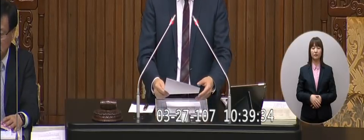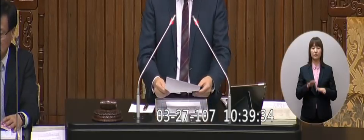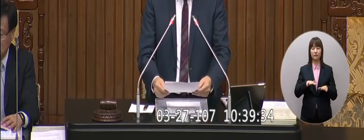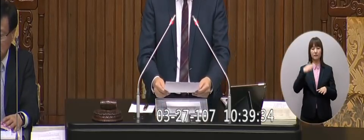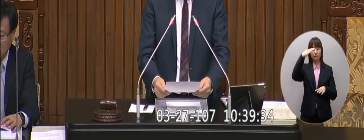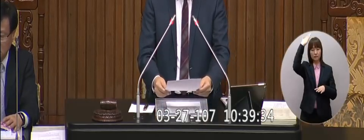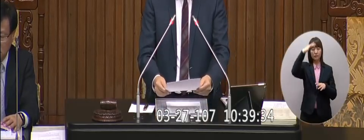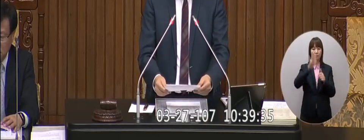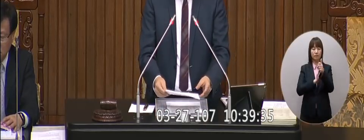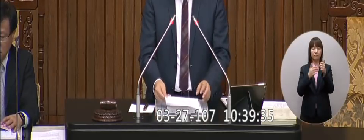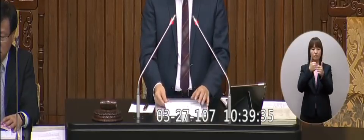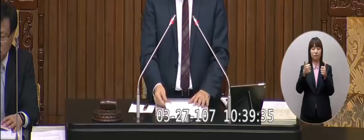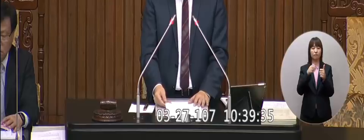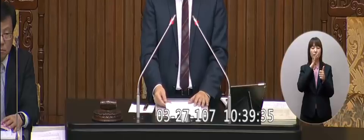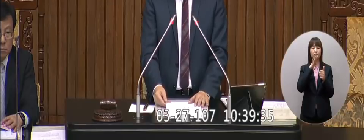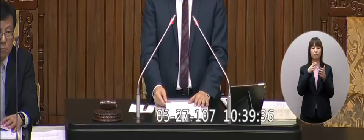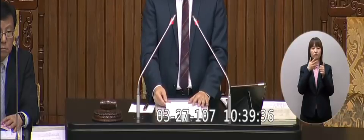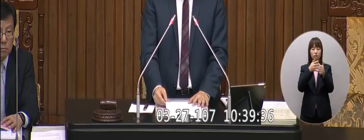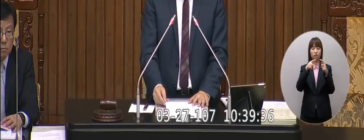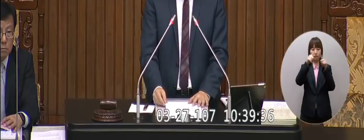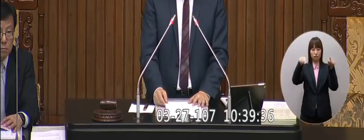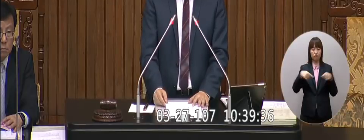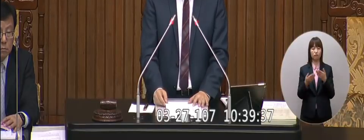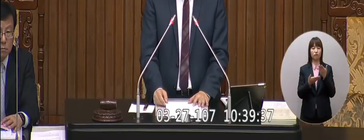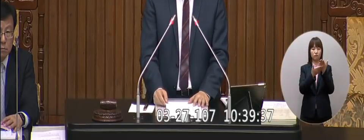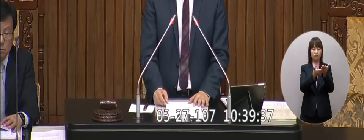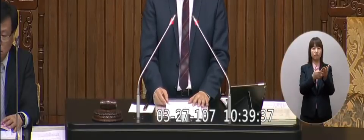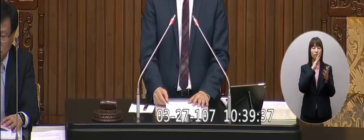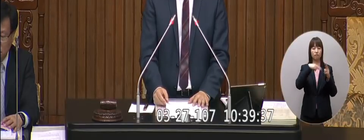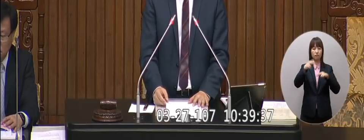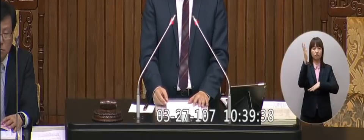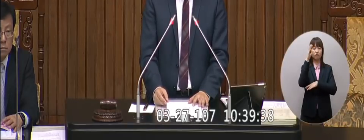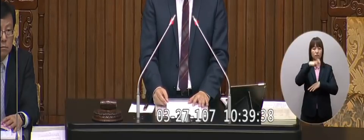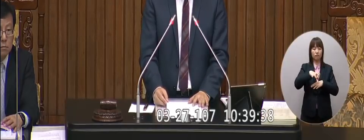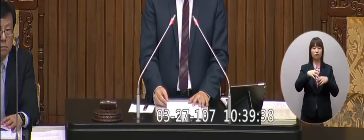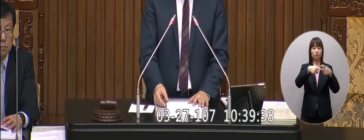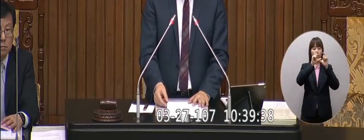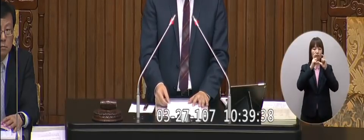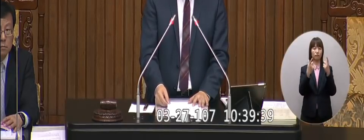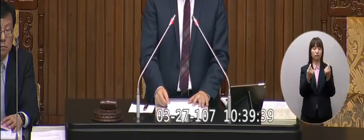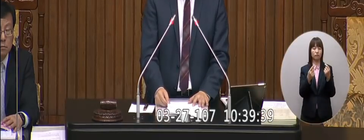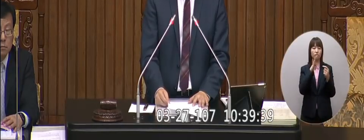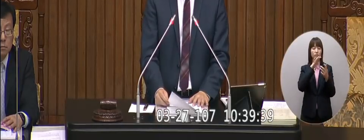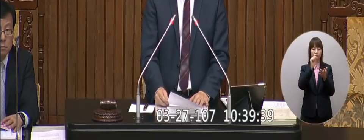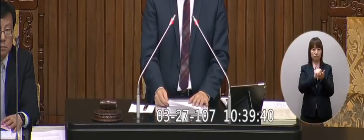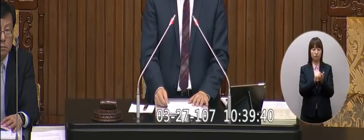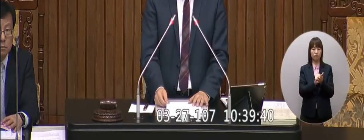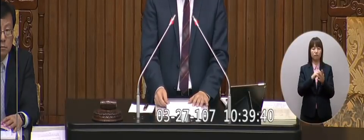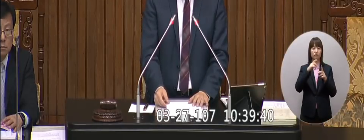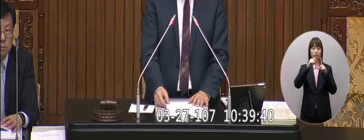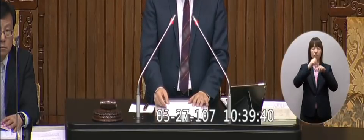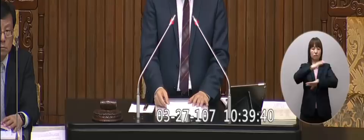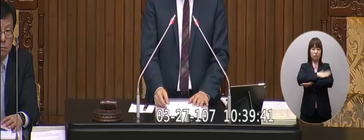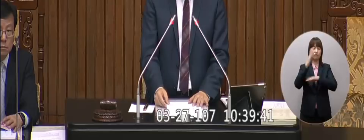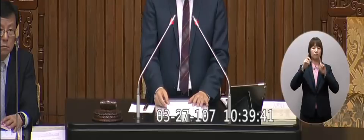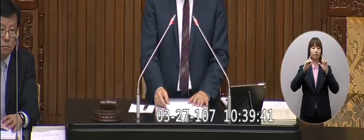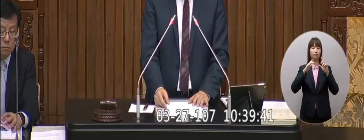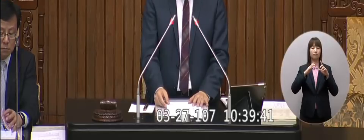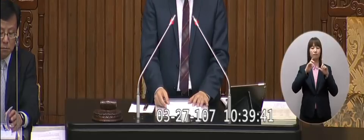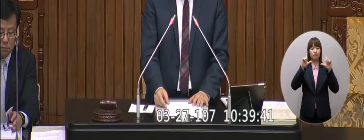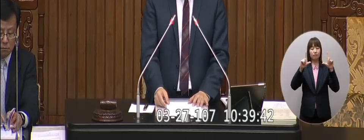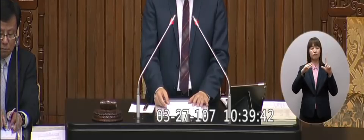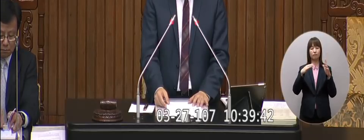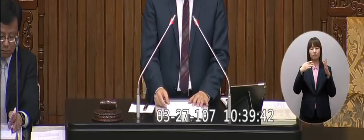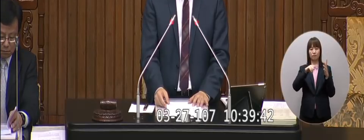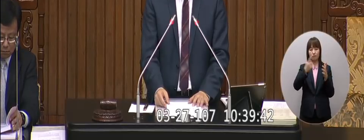高志鹏委员之质询已书面提出，请行政院书面答复，并列入记录，刊登公报。接着，